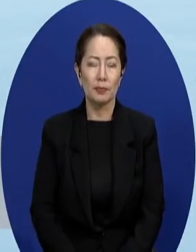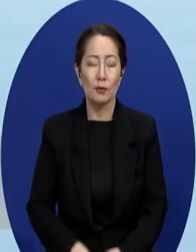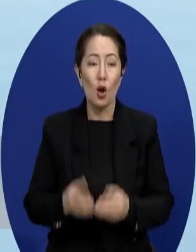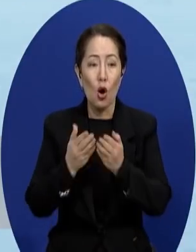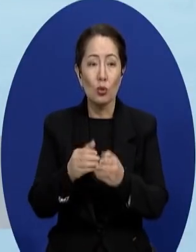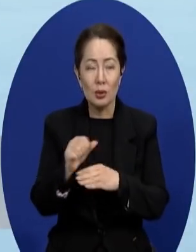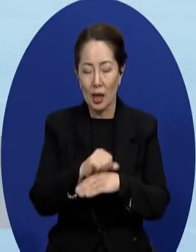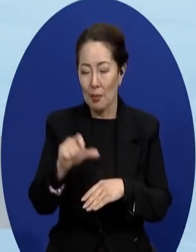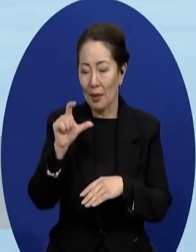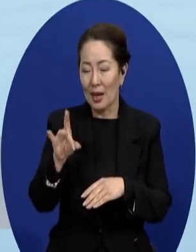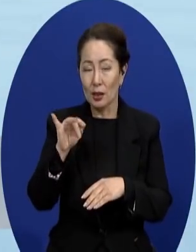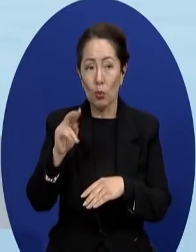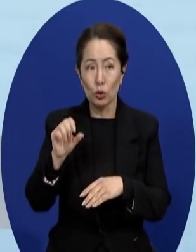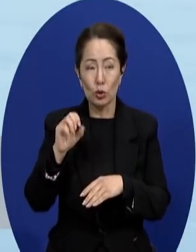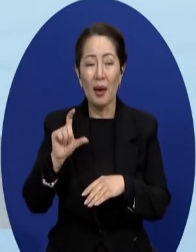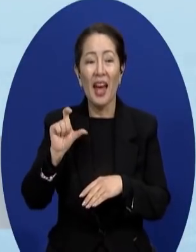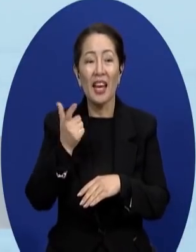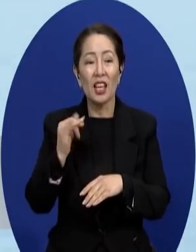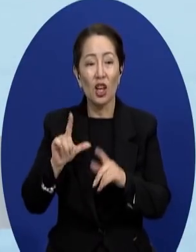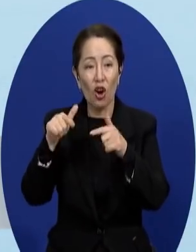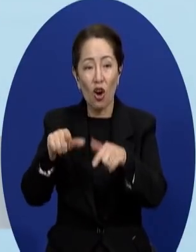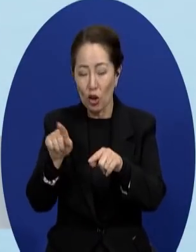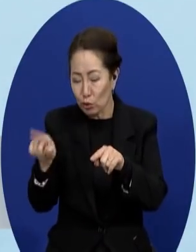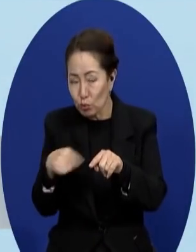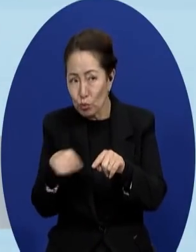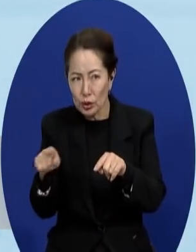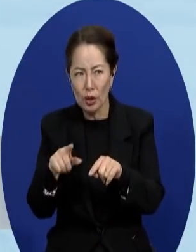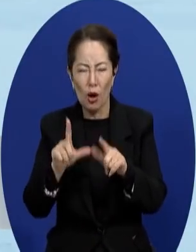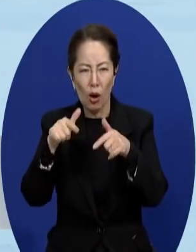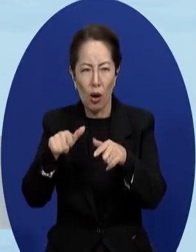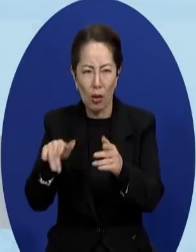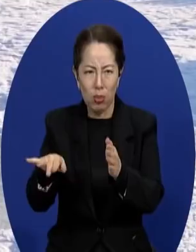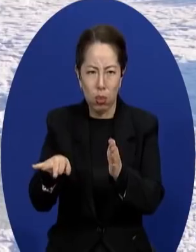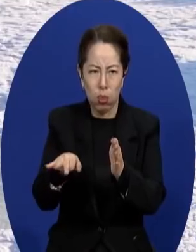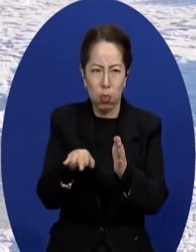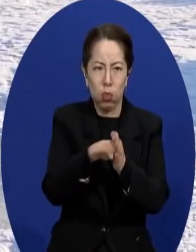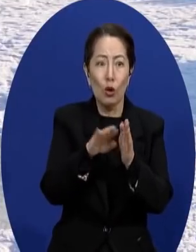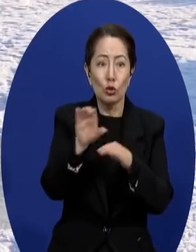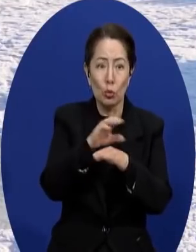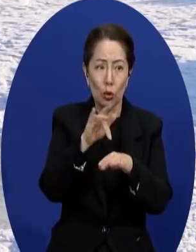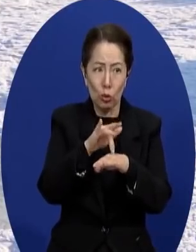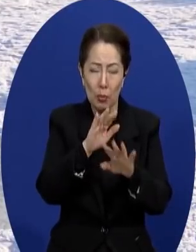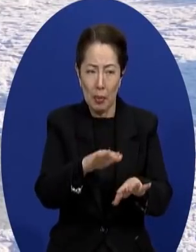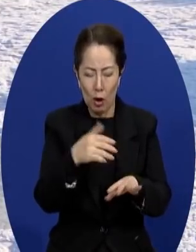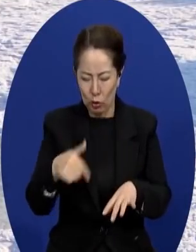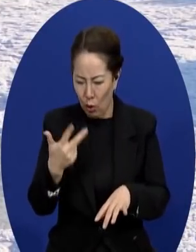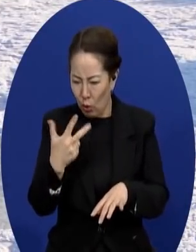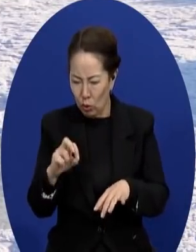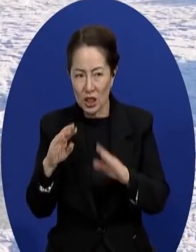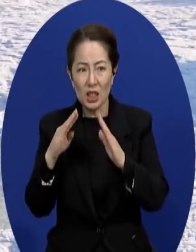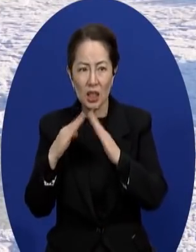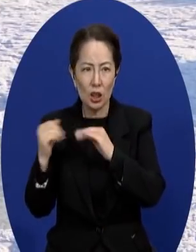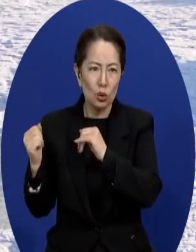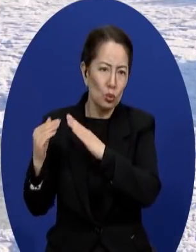Хөвсгөл аймгийн Эрдэнэ булган сум Игийн голын сав дагуу байрладаг. Энэ жил голын халаа сумын төв рүү орсноос болж одоогоор 30 гаруй айлыг нүүлгэн